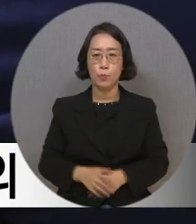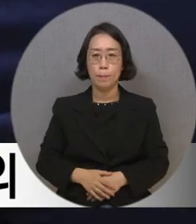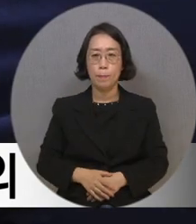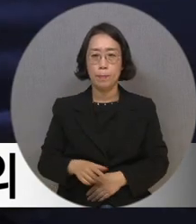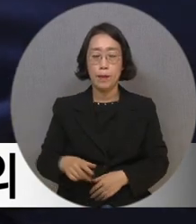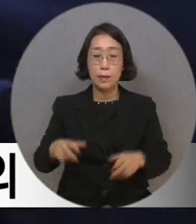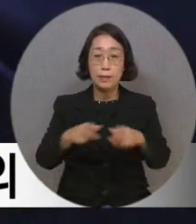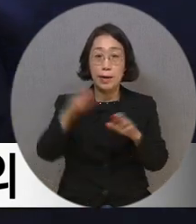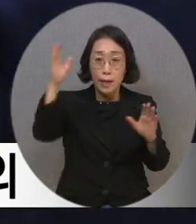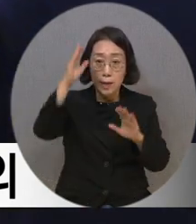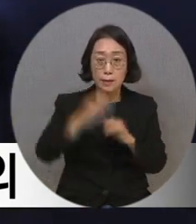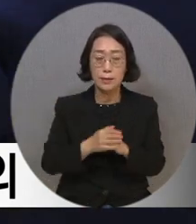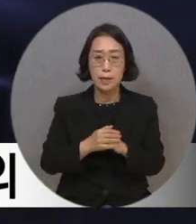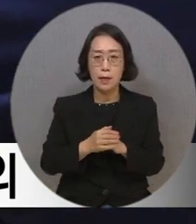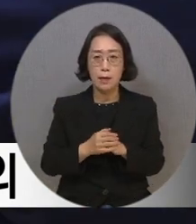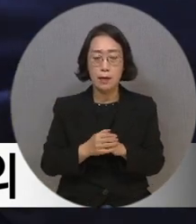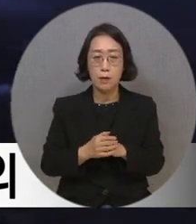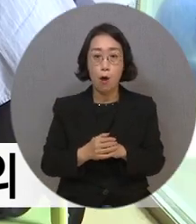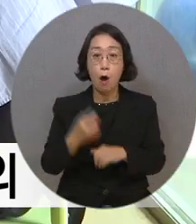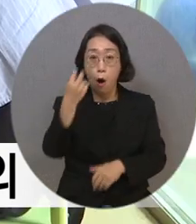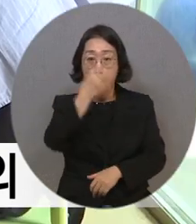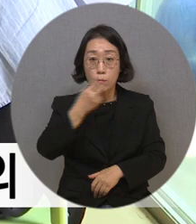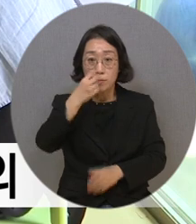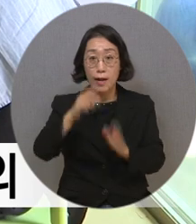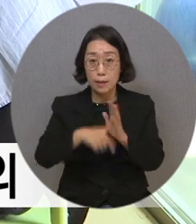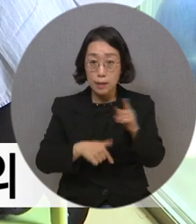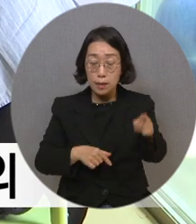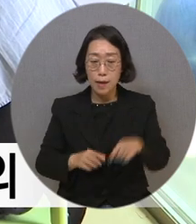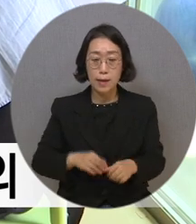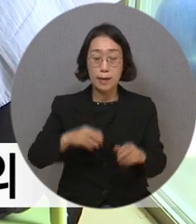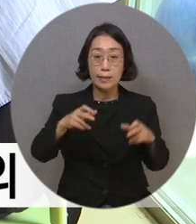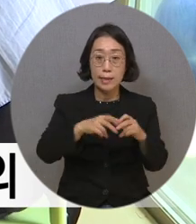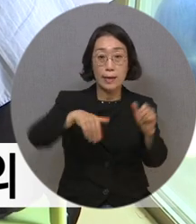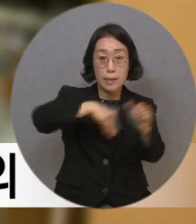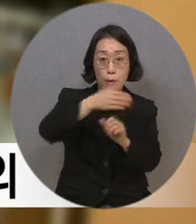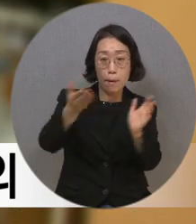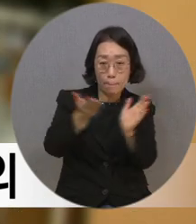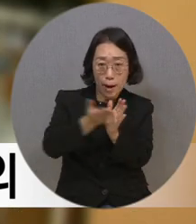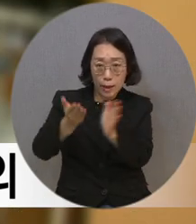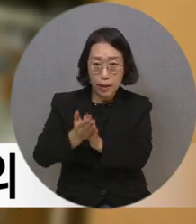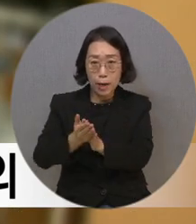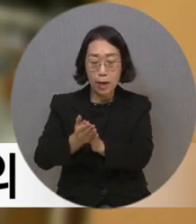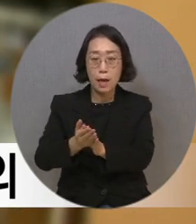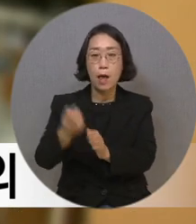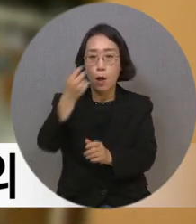학생이 기초학력 진단검사를 실시할 경우 장애 유형에 적합한 방식으로